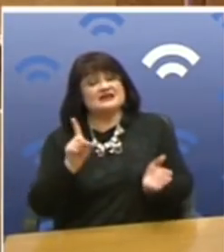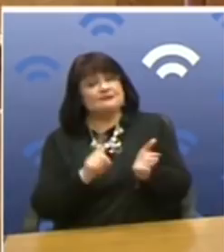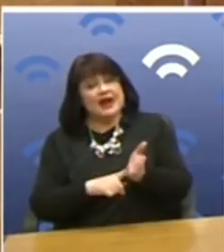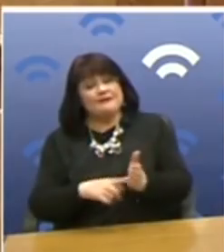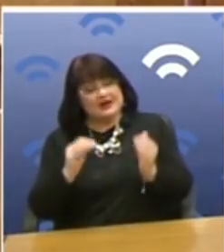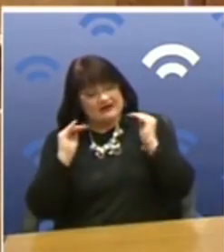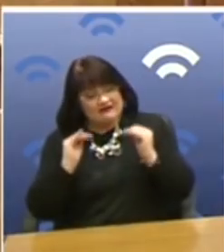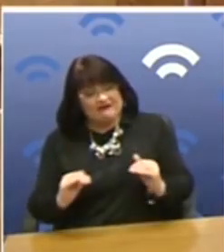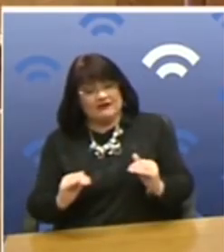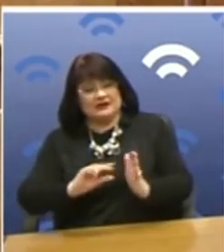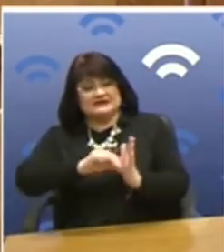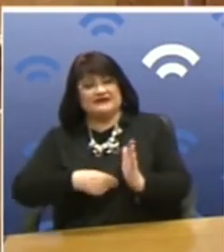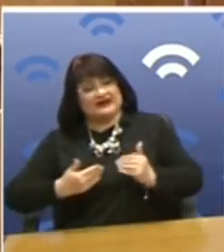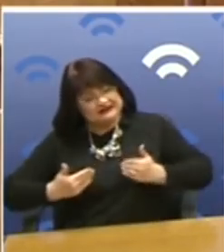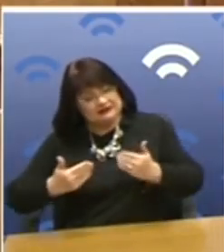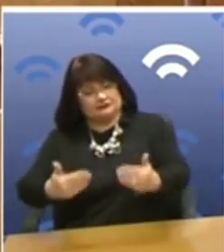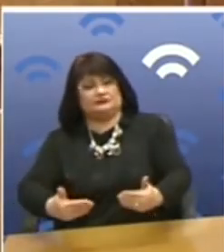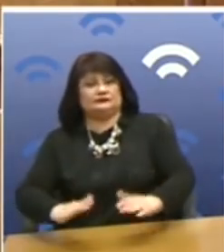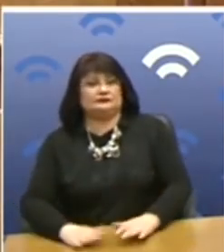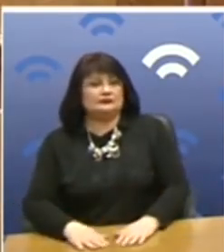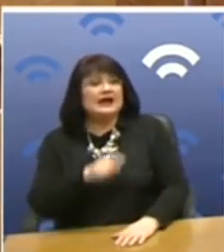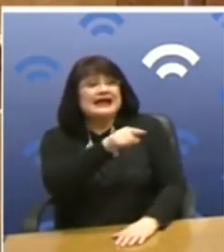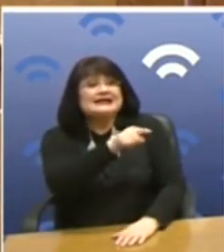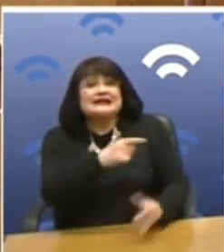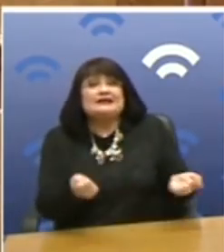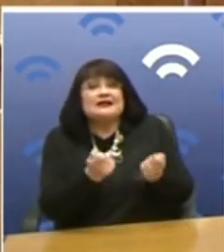απλά ελληνικά δηλαδή, αυτό που κάνετε